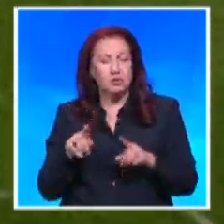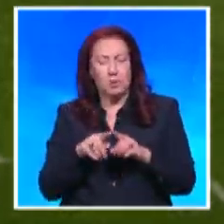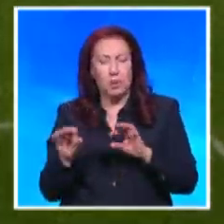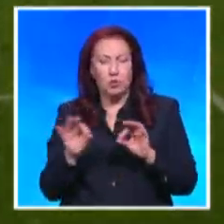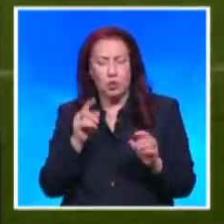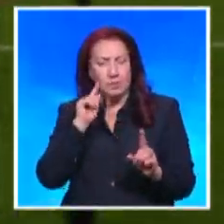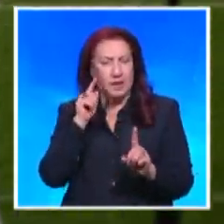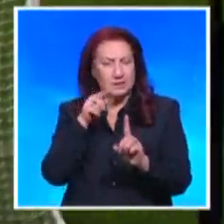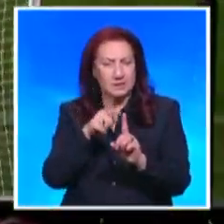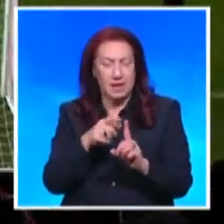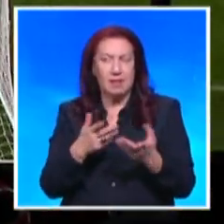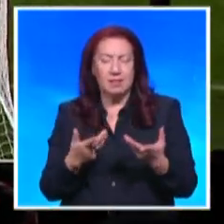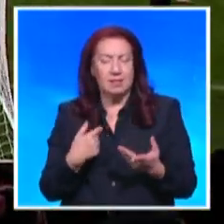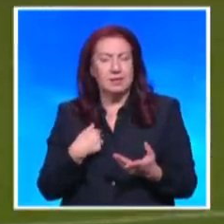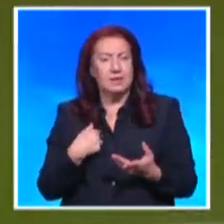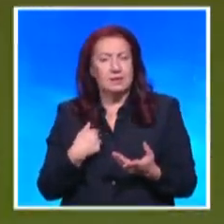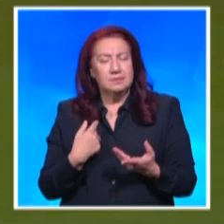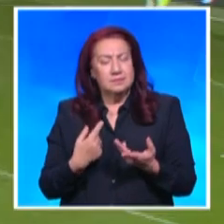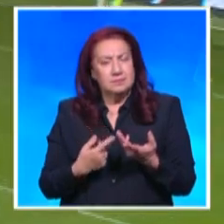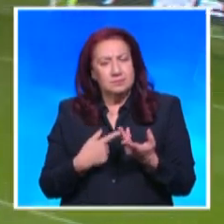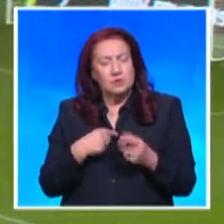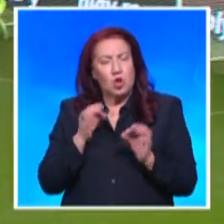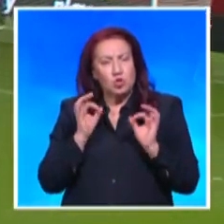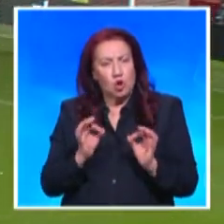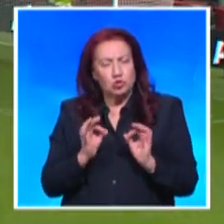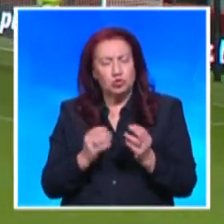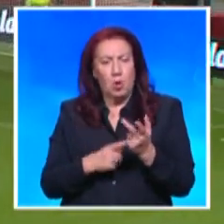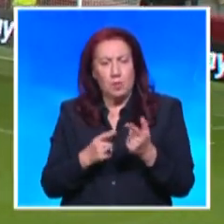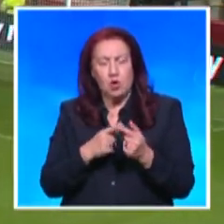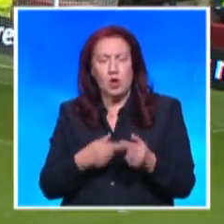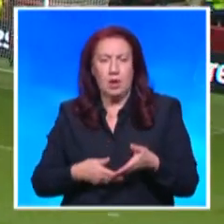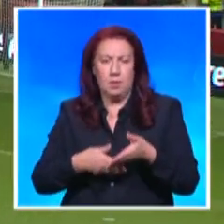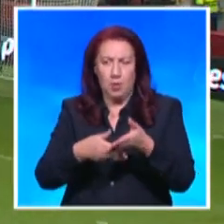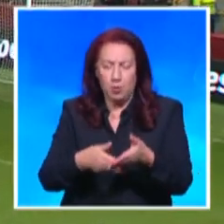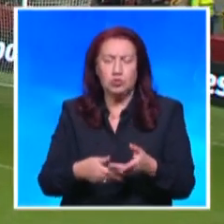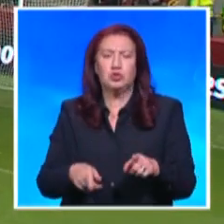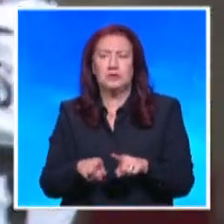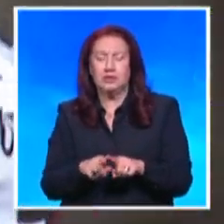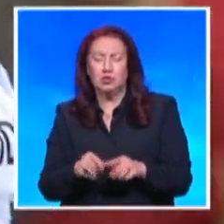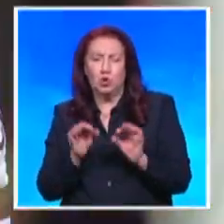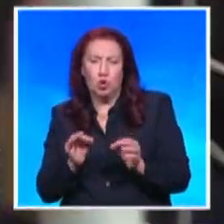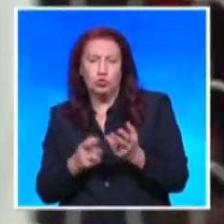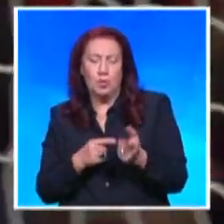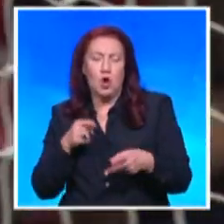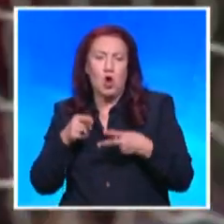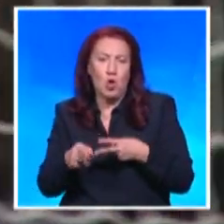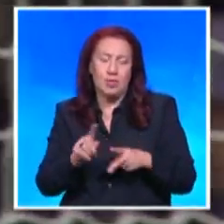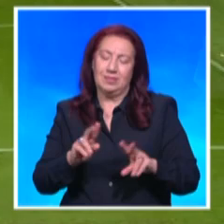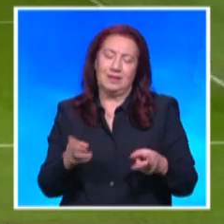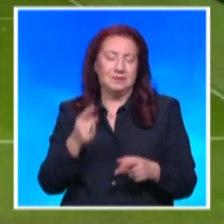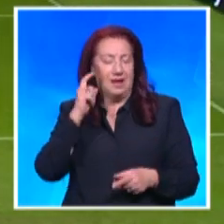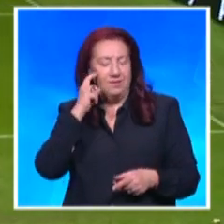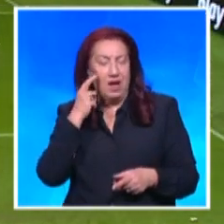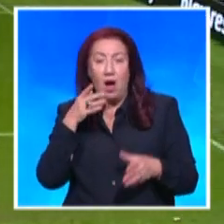даваш точен брой асистенции, точен брой голове да вкараш, никога не се случва това нещо. А ако започнеш да се фокусираш само върху